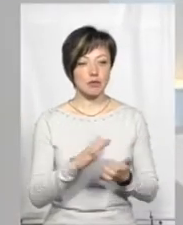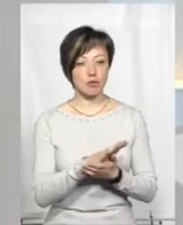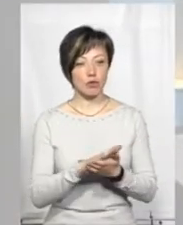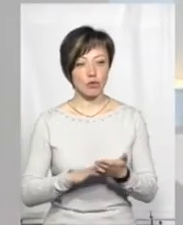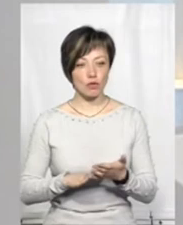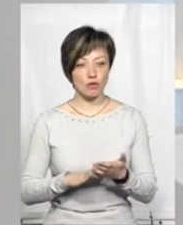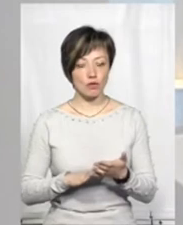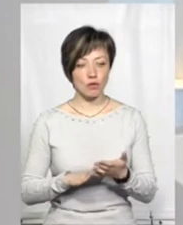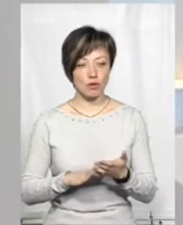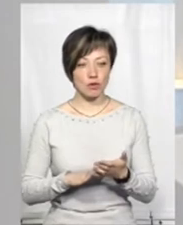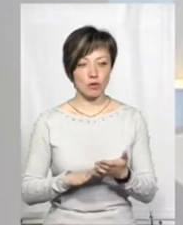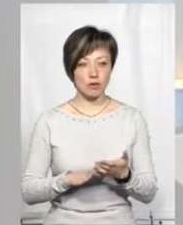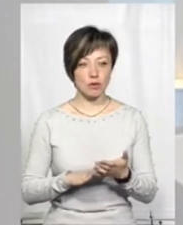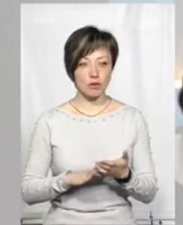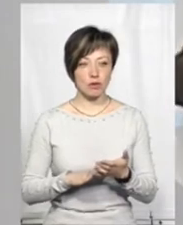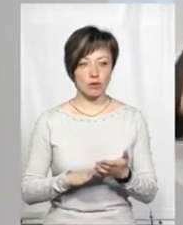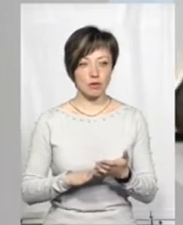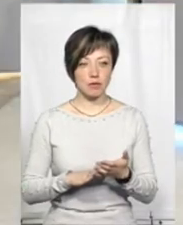продовжимо.